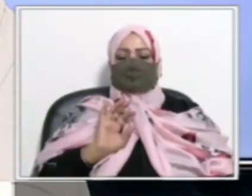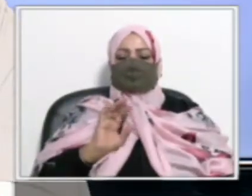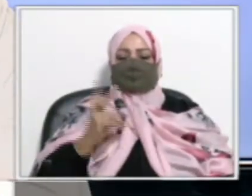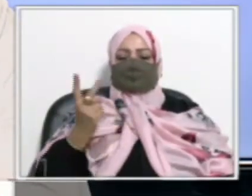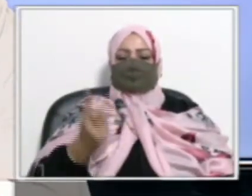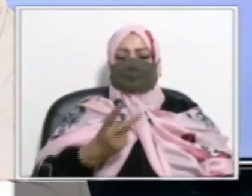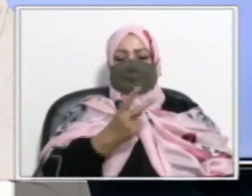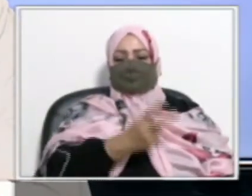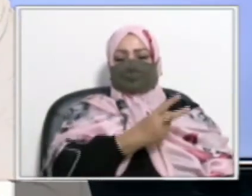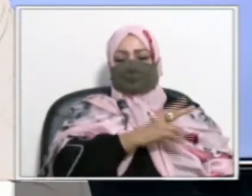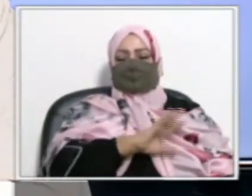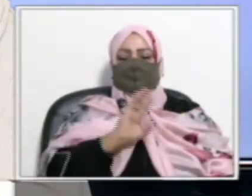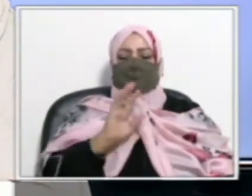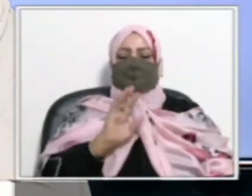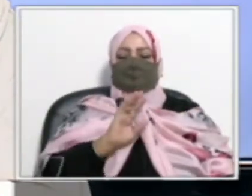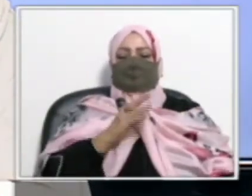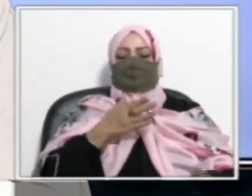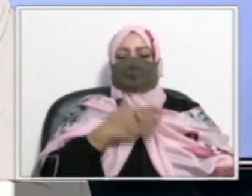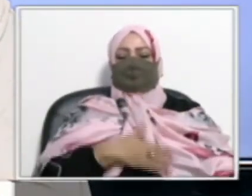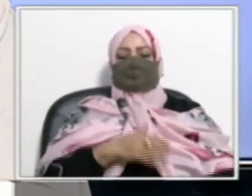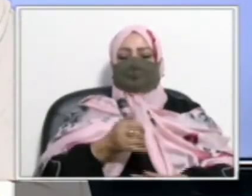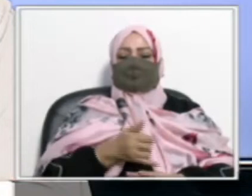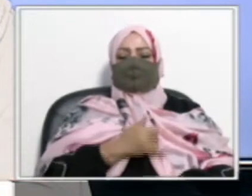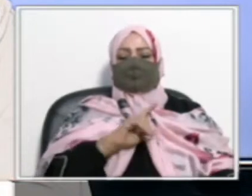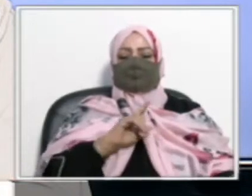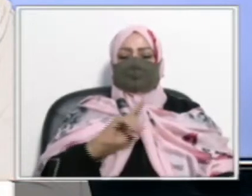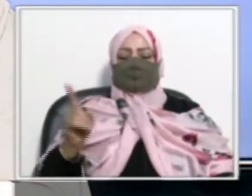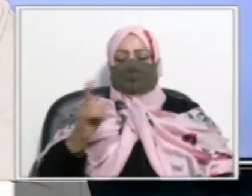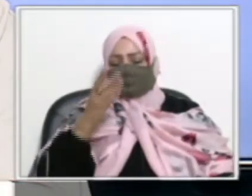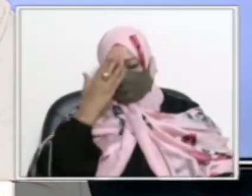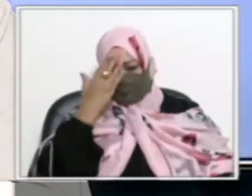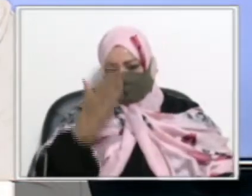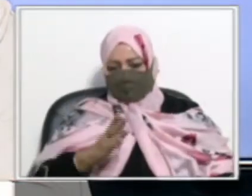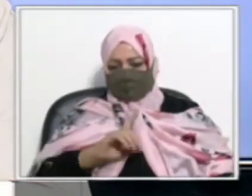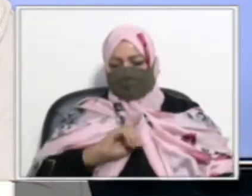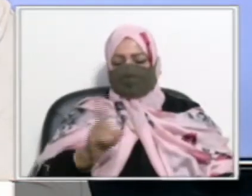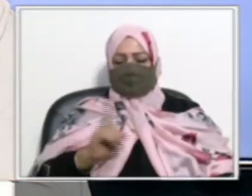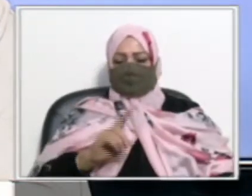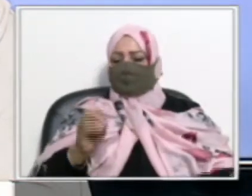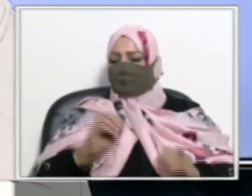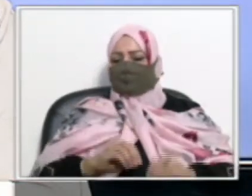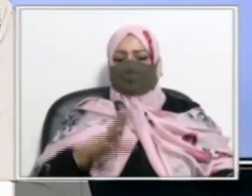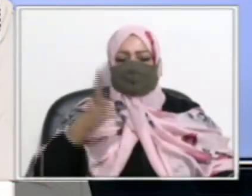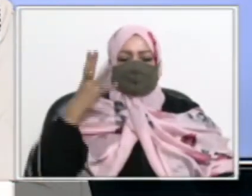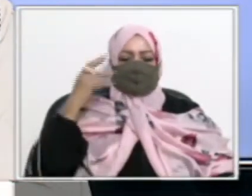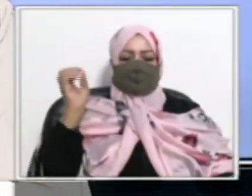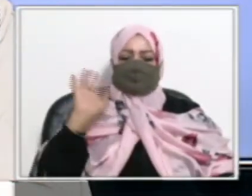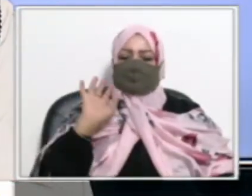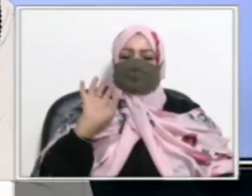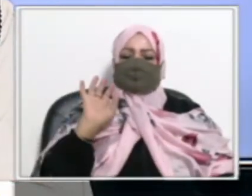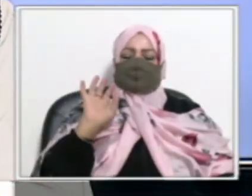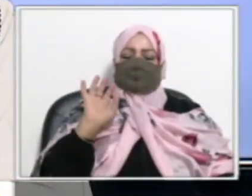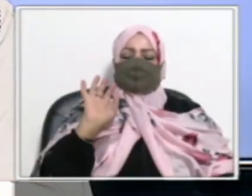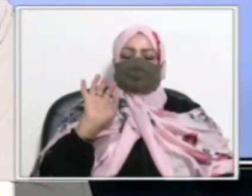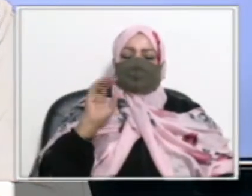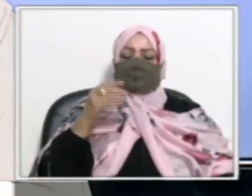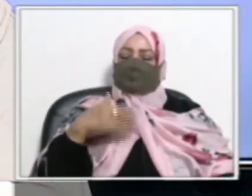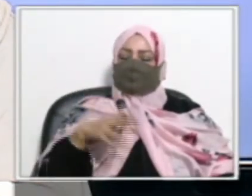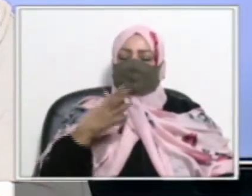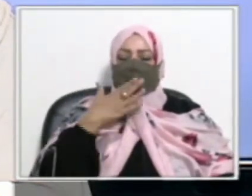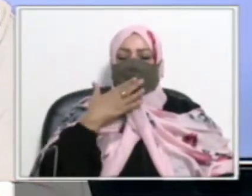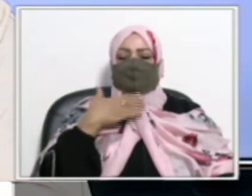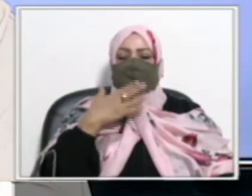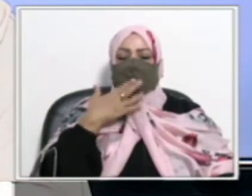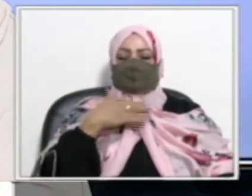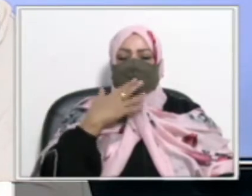فيها سهو واستطاع الإنسان أن يتداركه فليتدارك، وإن لم يستطع التدارك خلاص تسقط عنه